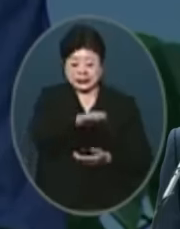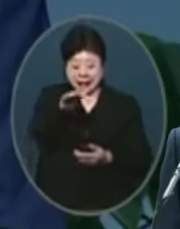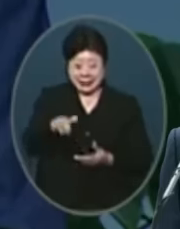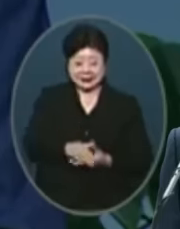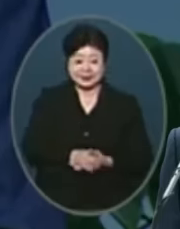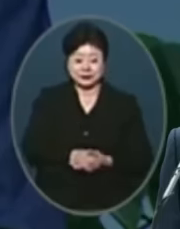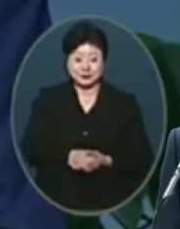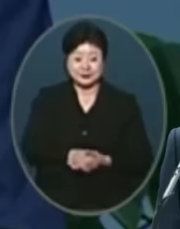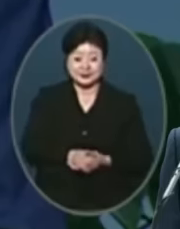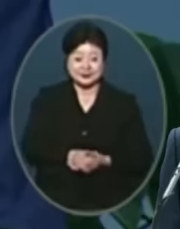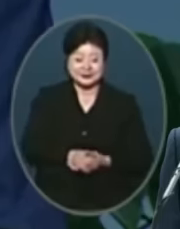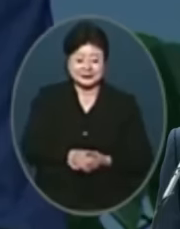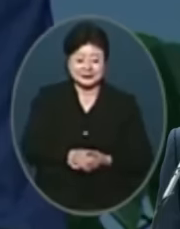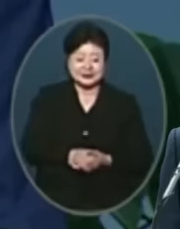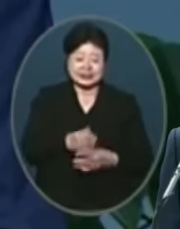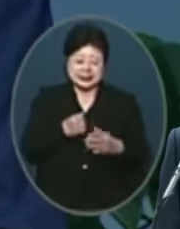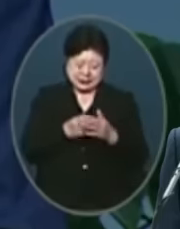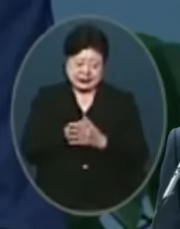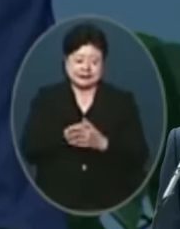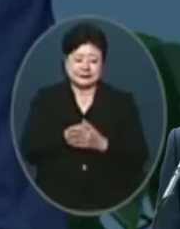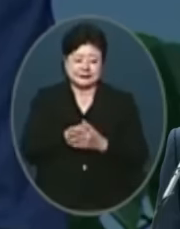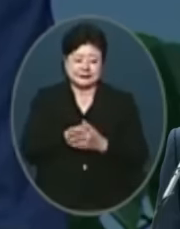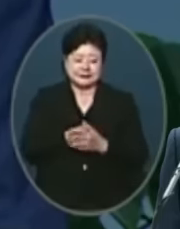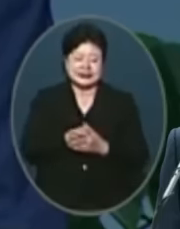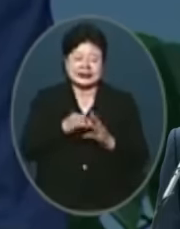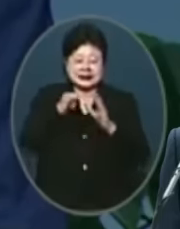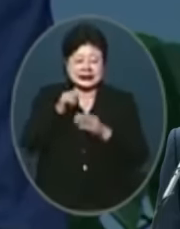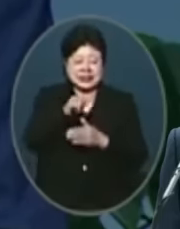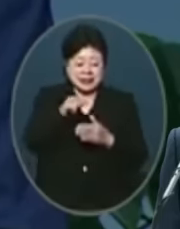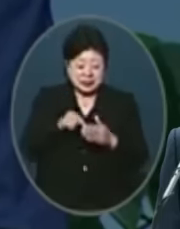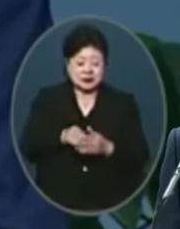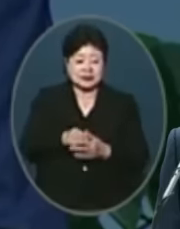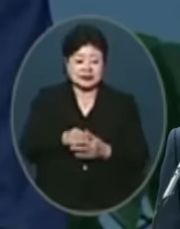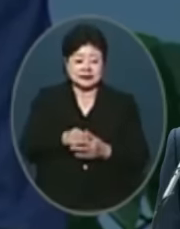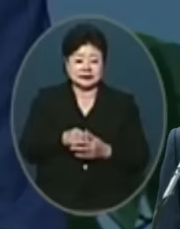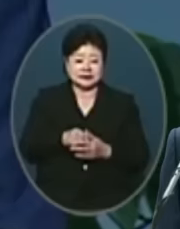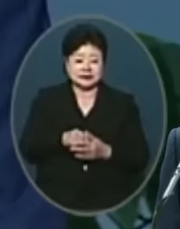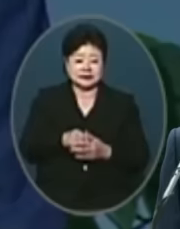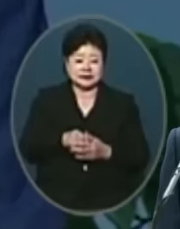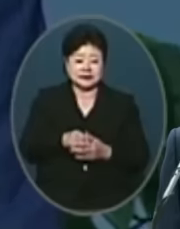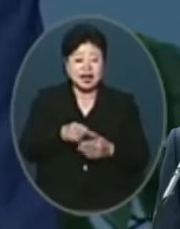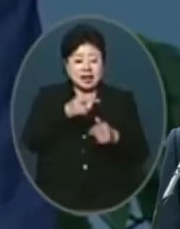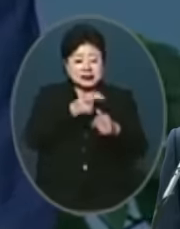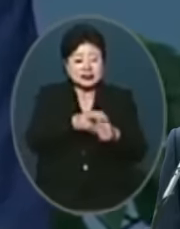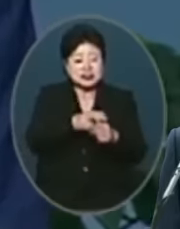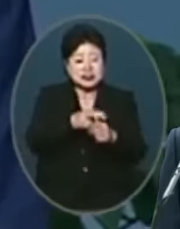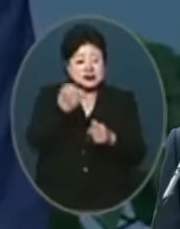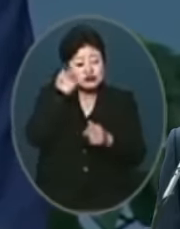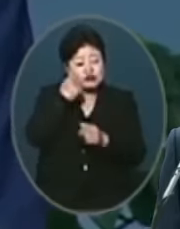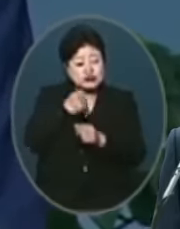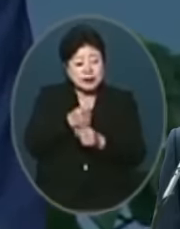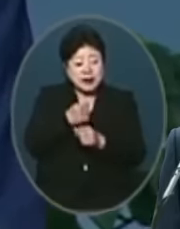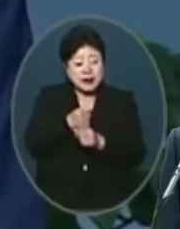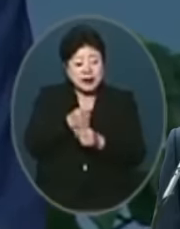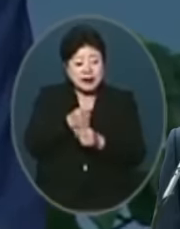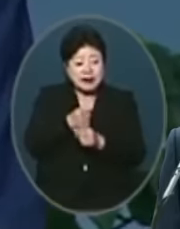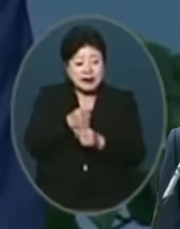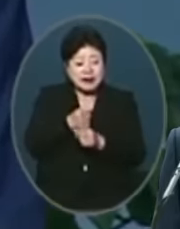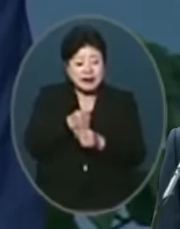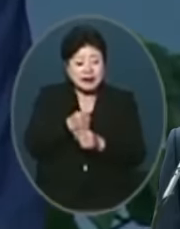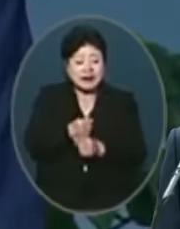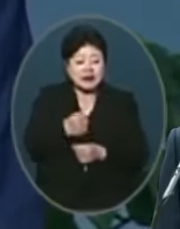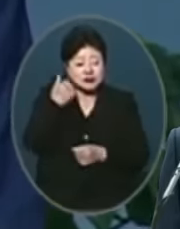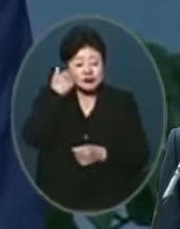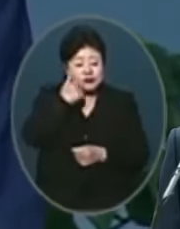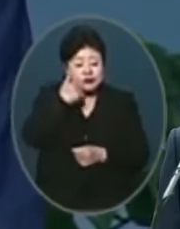우리가 그러므로 이 세상에서 누구를 선생으로 삼고 살지,